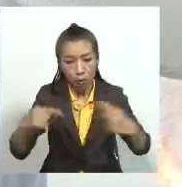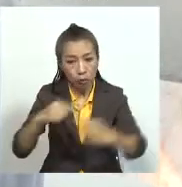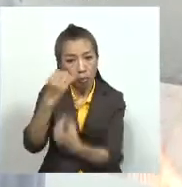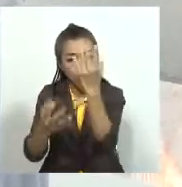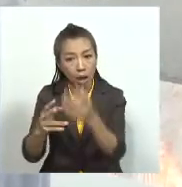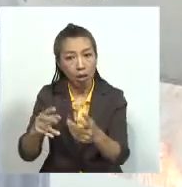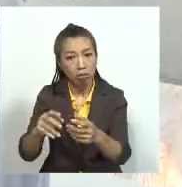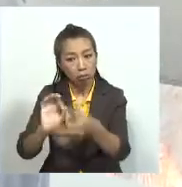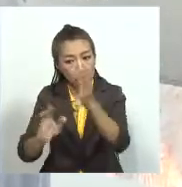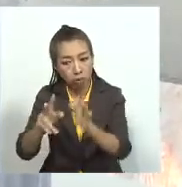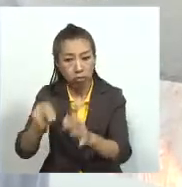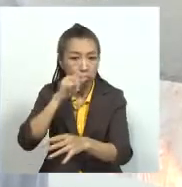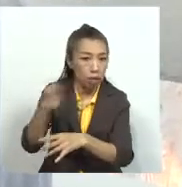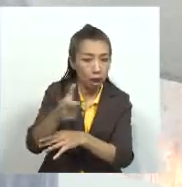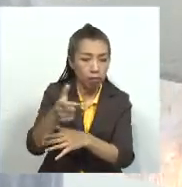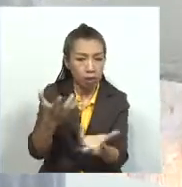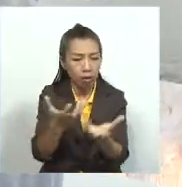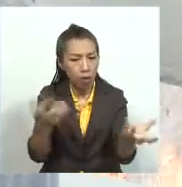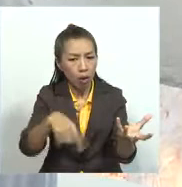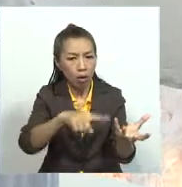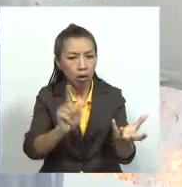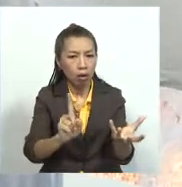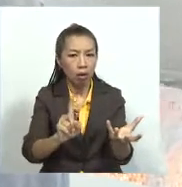ไปปฏิบัติหน้าที่กันได้ทันท่วงทีอย่างเงี้ยค่ะ